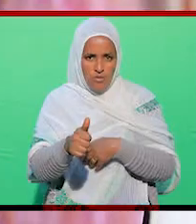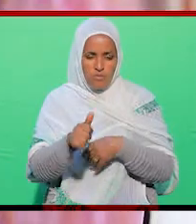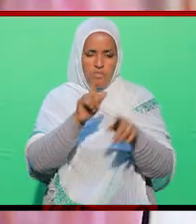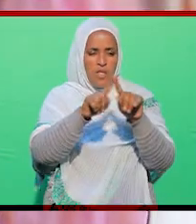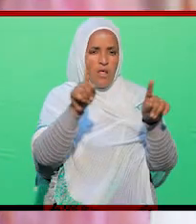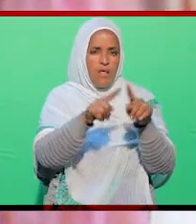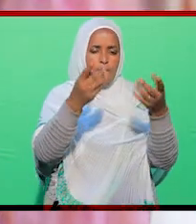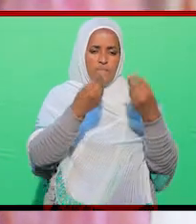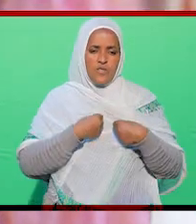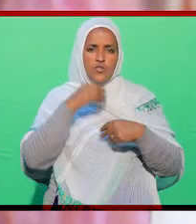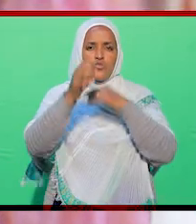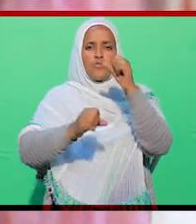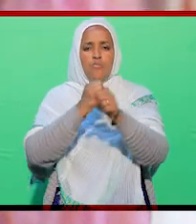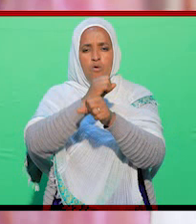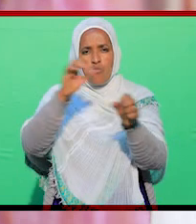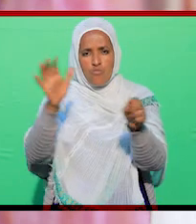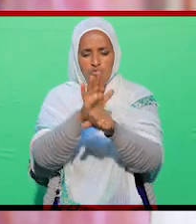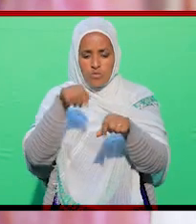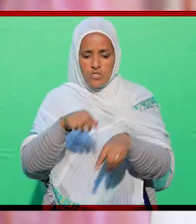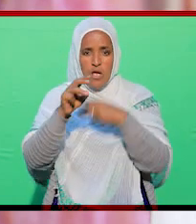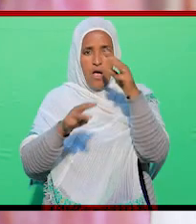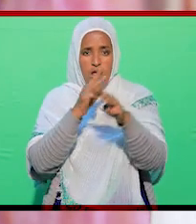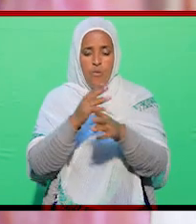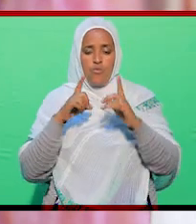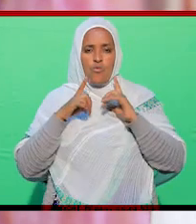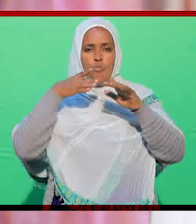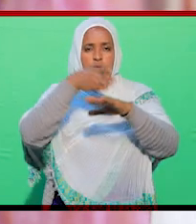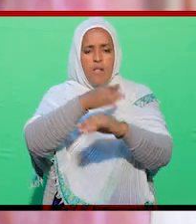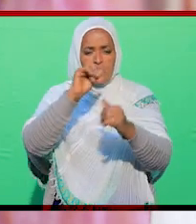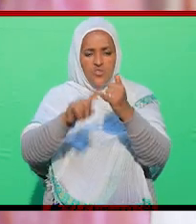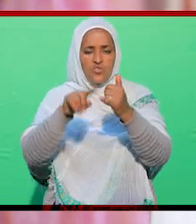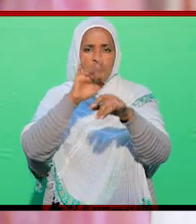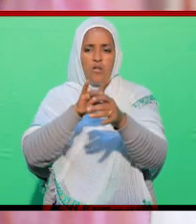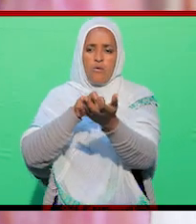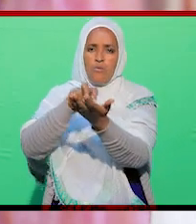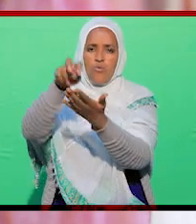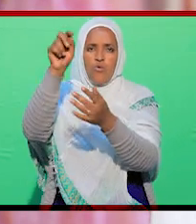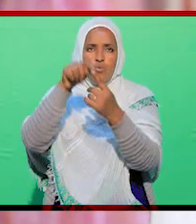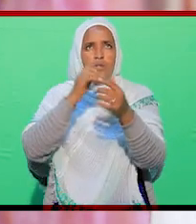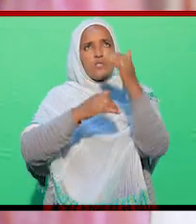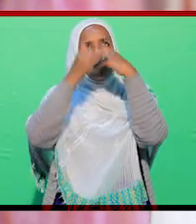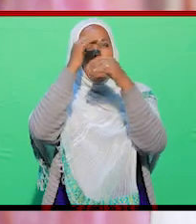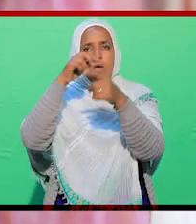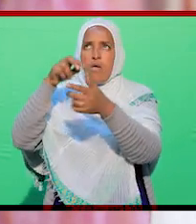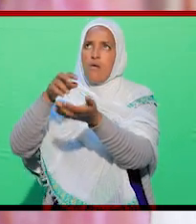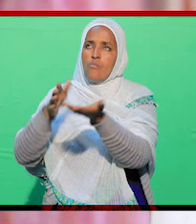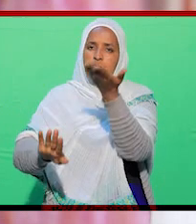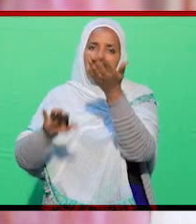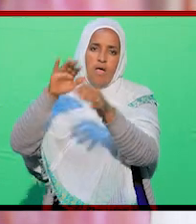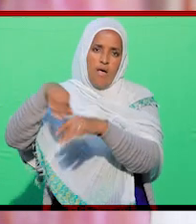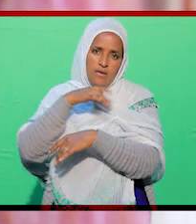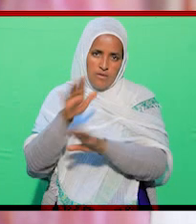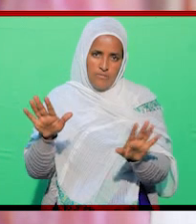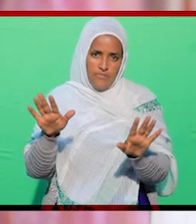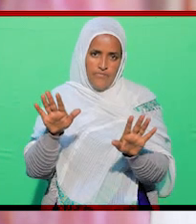ልጆች ወልደውም ሳይወልዱም በተለያየ በተሰጣቸው እድሜ ሁሉ በዚህ ዓለም ኑረው ከዚያ በኋላ የመጨረሻ ጉዟቸው